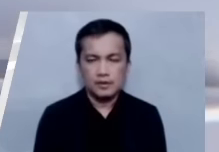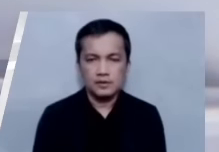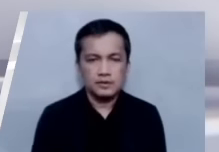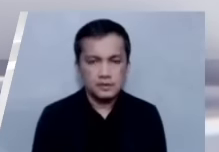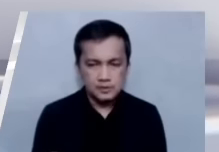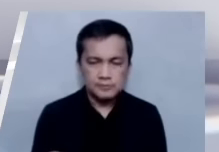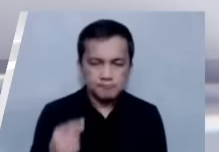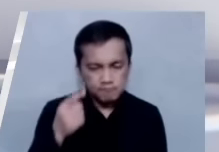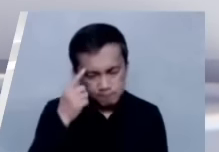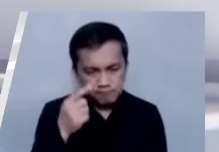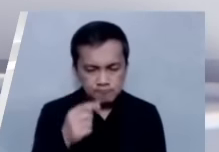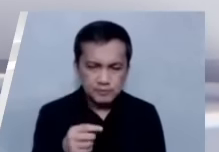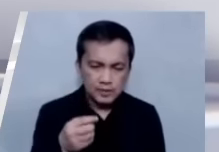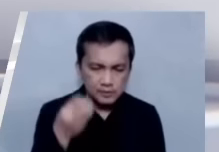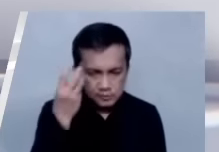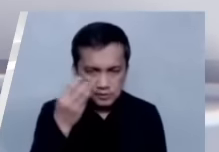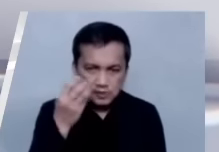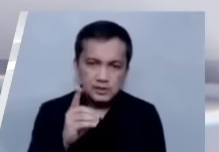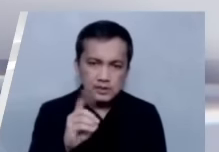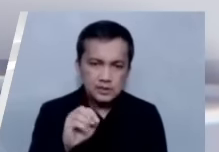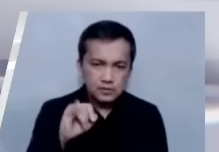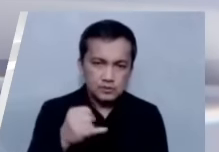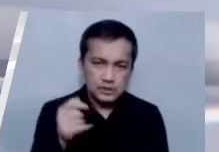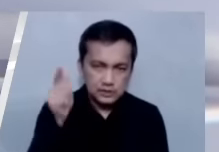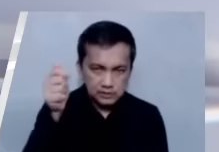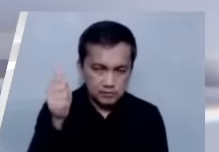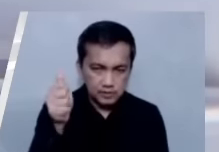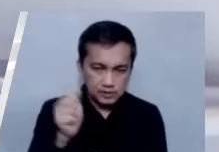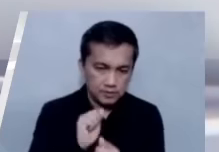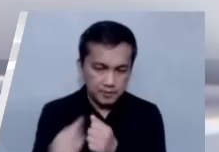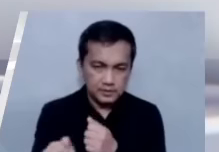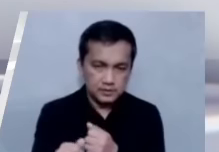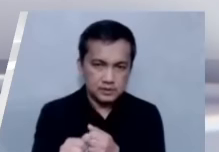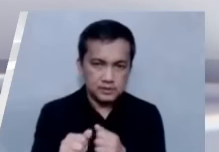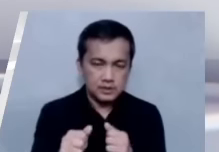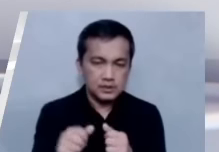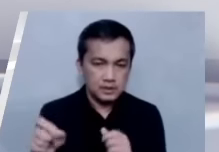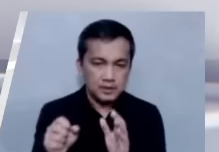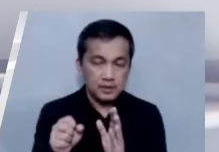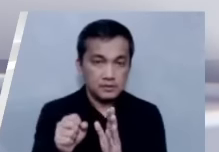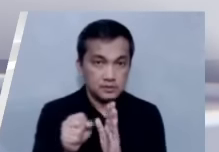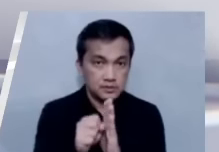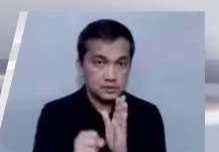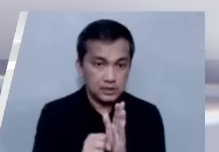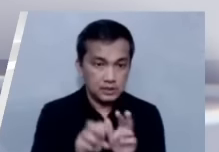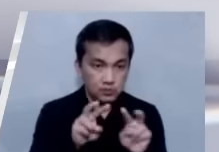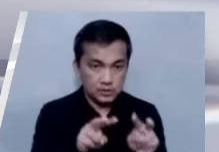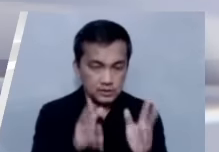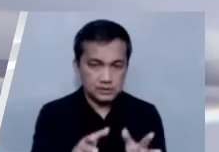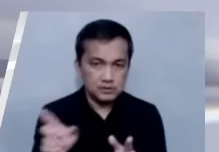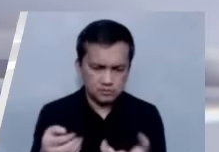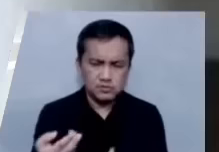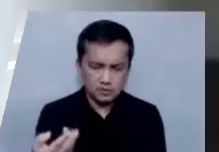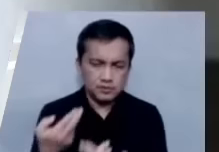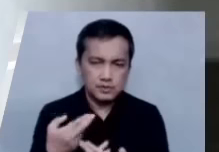ng DOJ at siya naman po ay makapasa bilang isang state witness, I'm sure i-re-recommenda yan ng